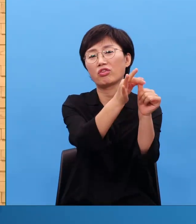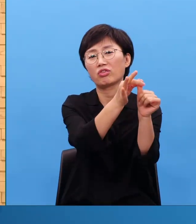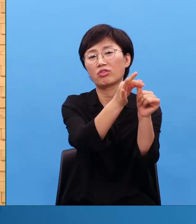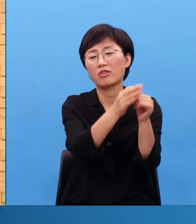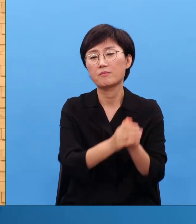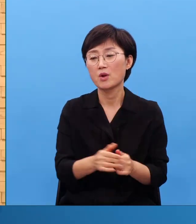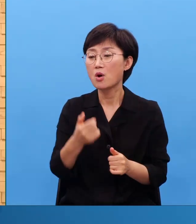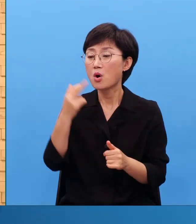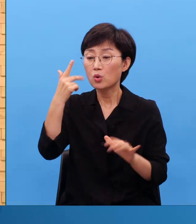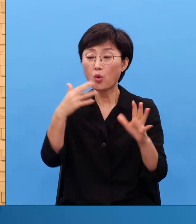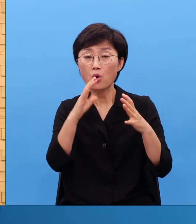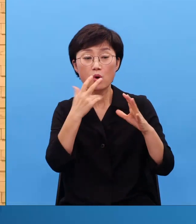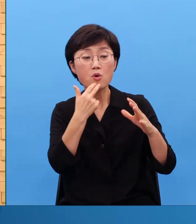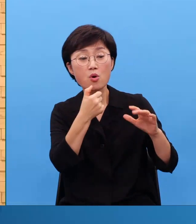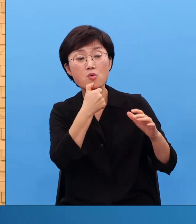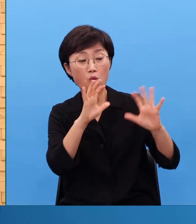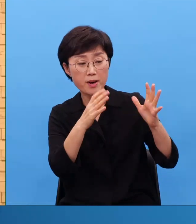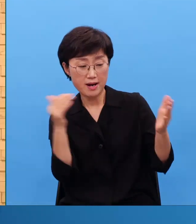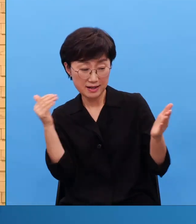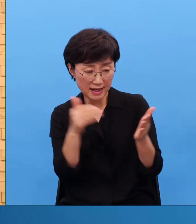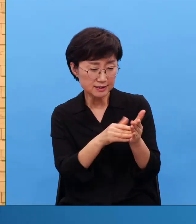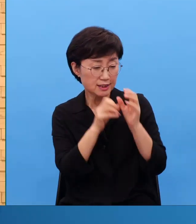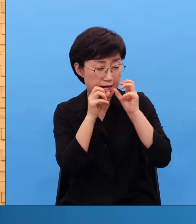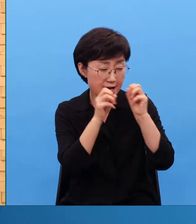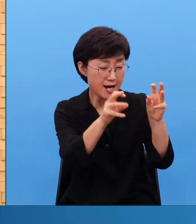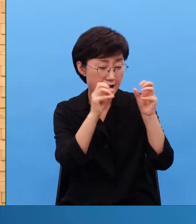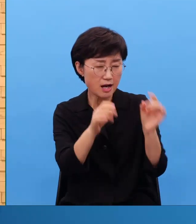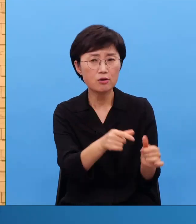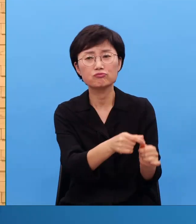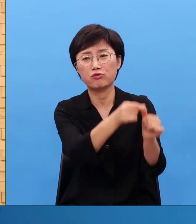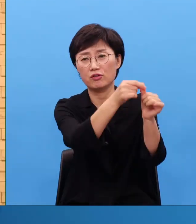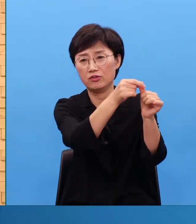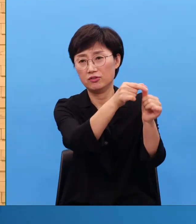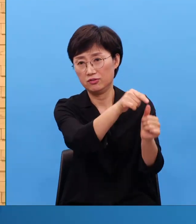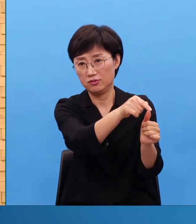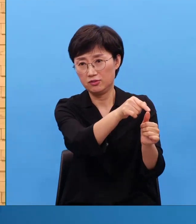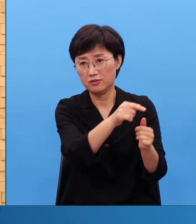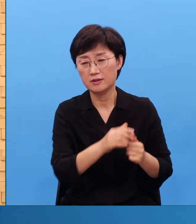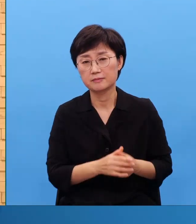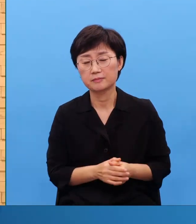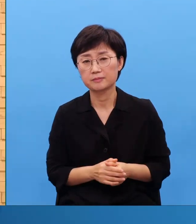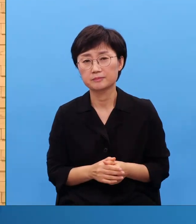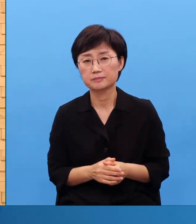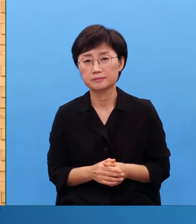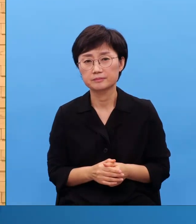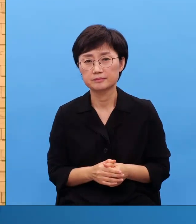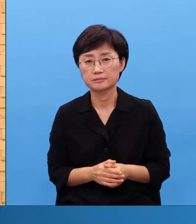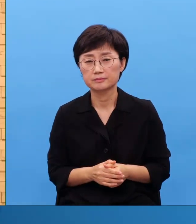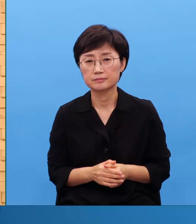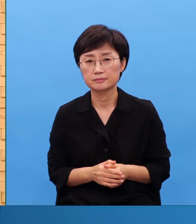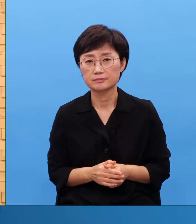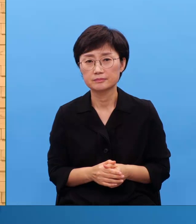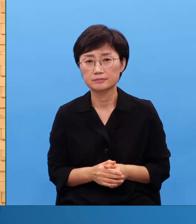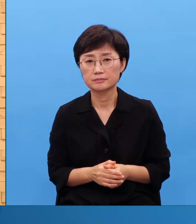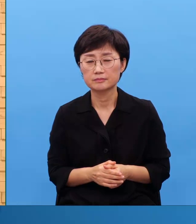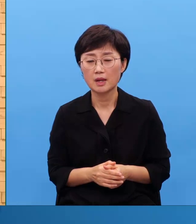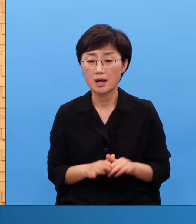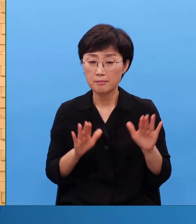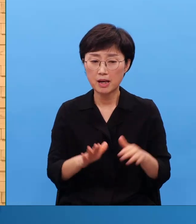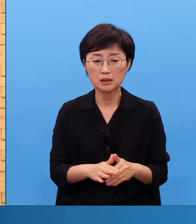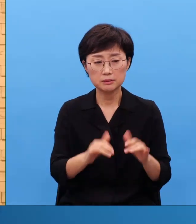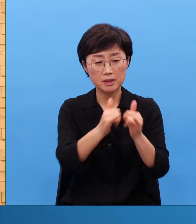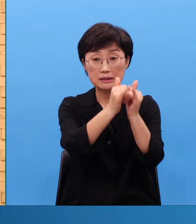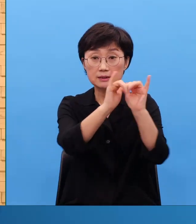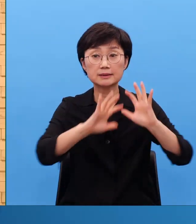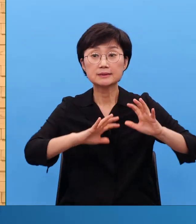바울이 로마를 살렸다니까요. Paul saved Rome. 사실상 지금까지 있었던 어떤 영웅도 바울만큼